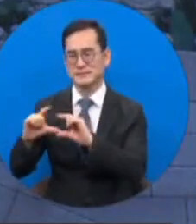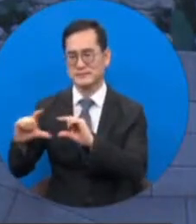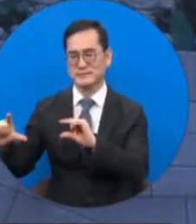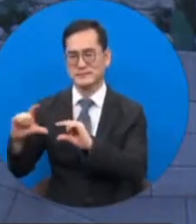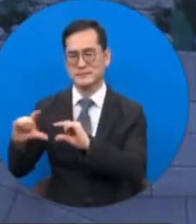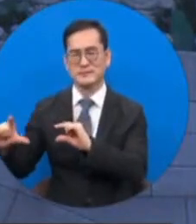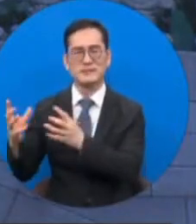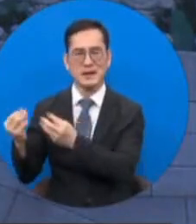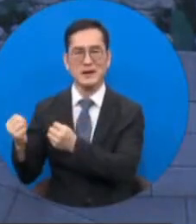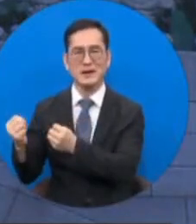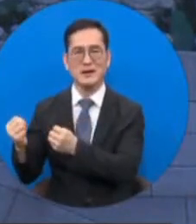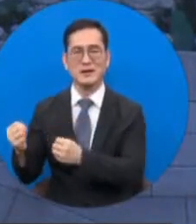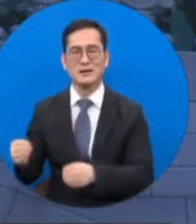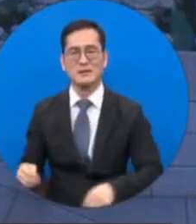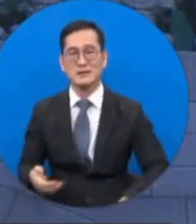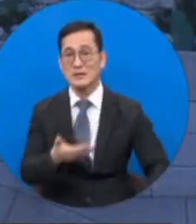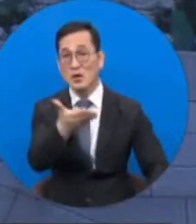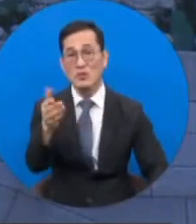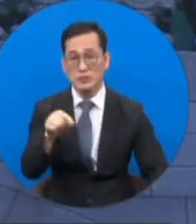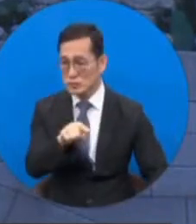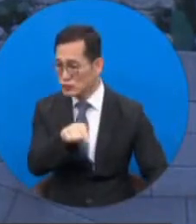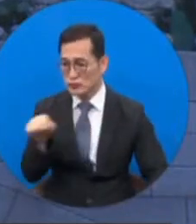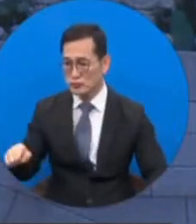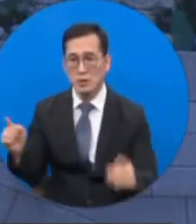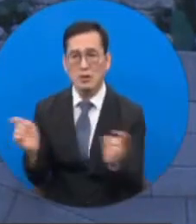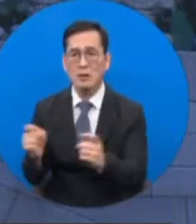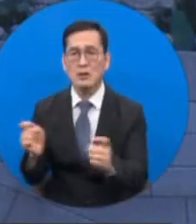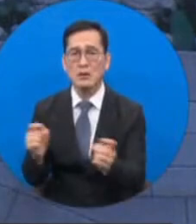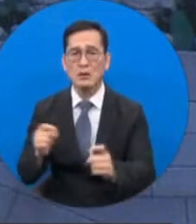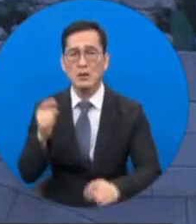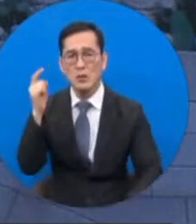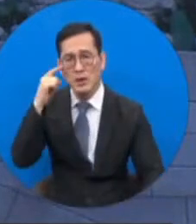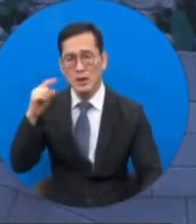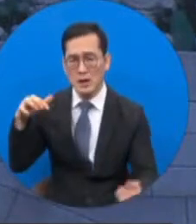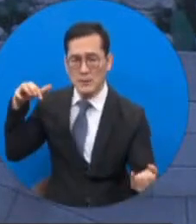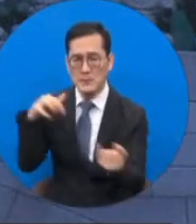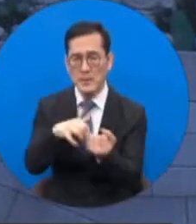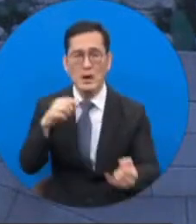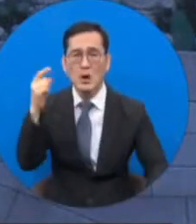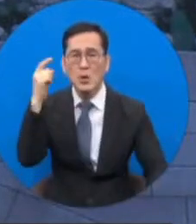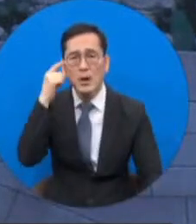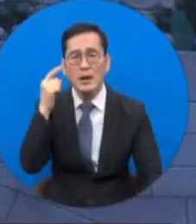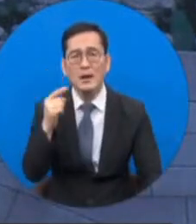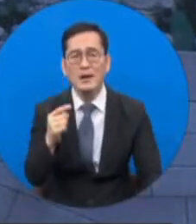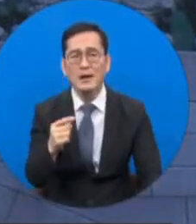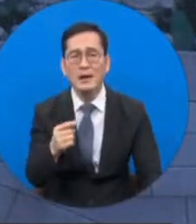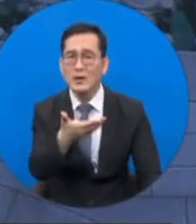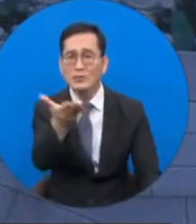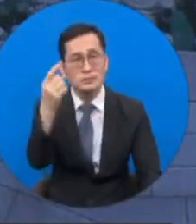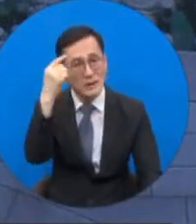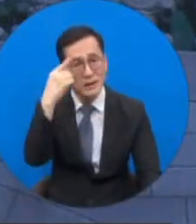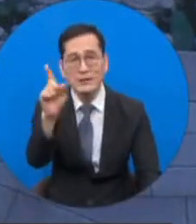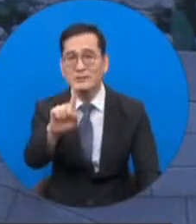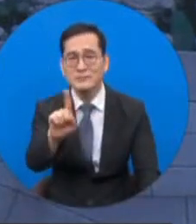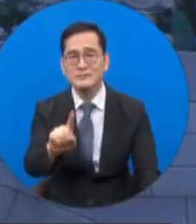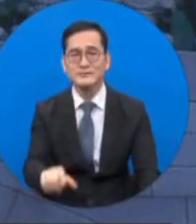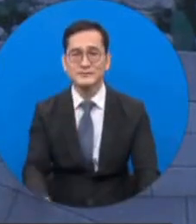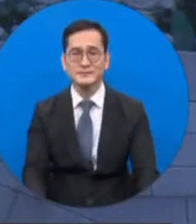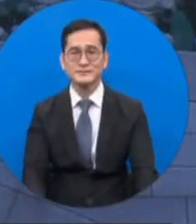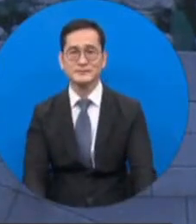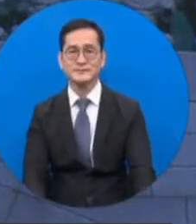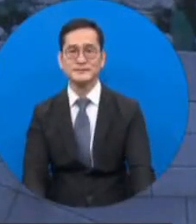의원들이 이런 고성, 지도부로 자격 없다, 윤호중 비대위원장이 반발을 했다라고 보십니까? 잠시 후에 계속해서 이야기